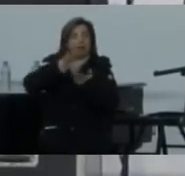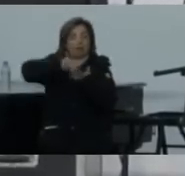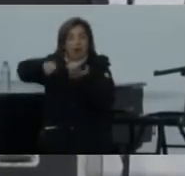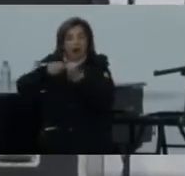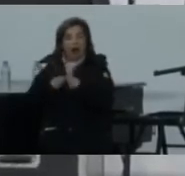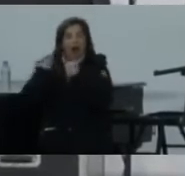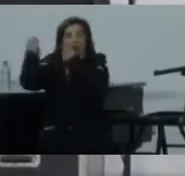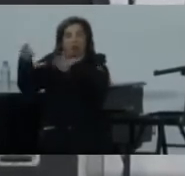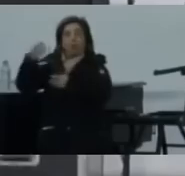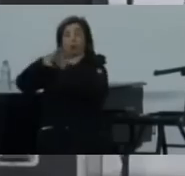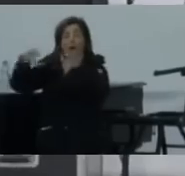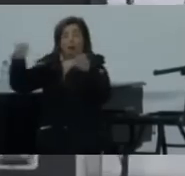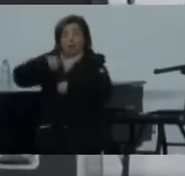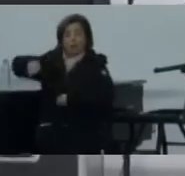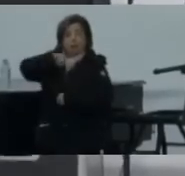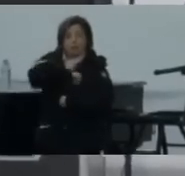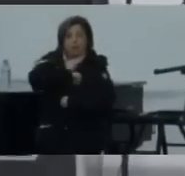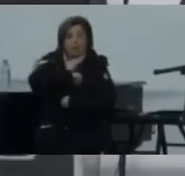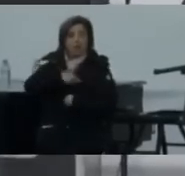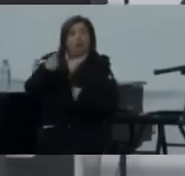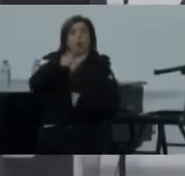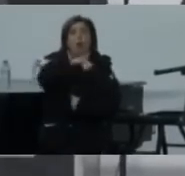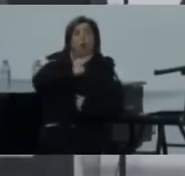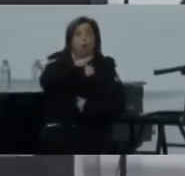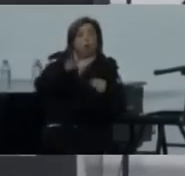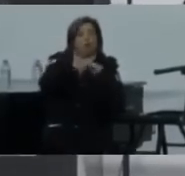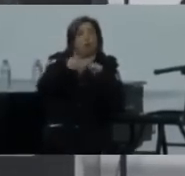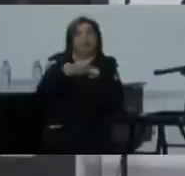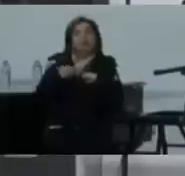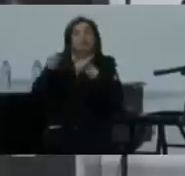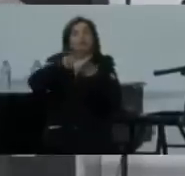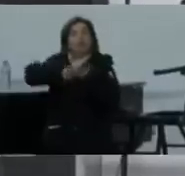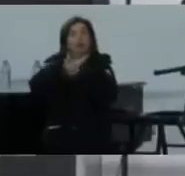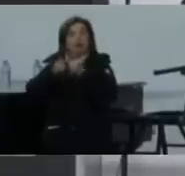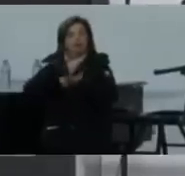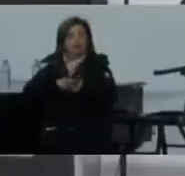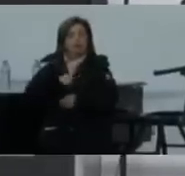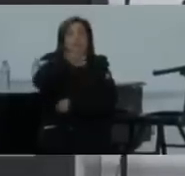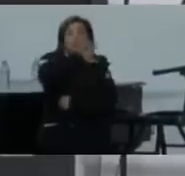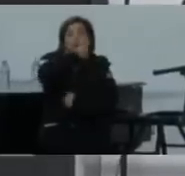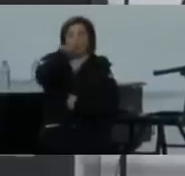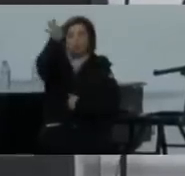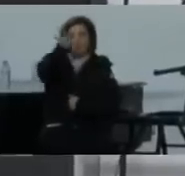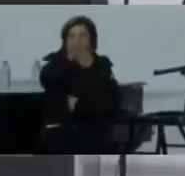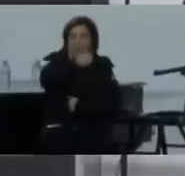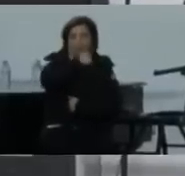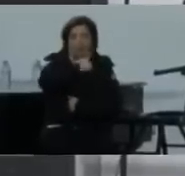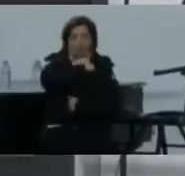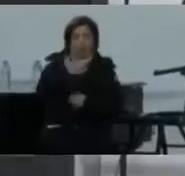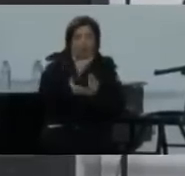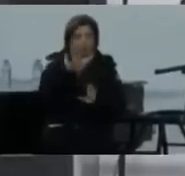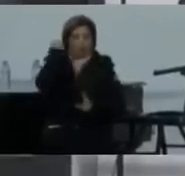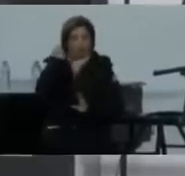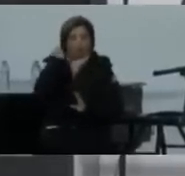Veolia. E poi il comune fa la società, il 49%, il 51% se lo tiene il comune, quindi alla maggioranza, e